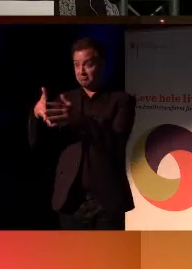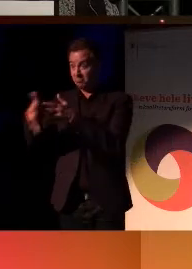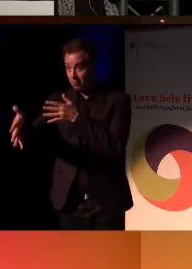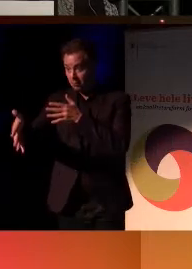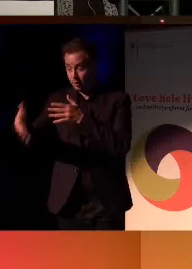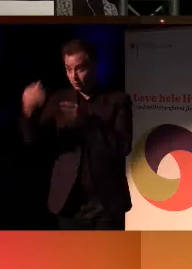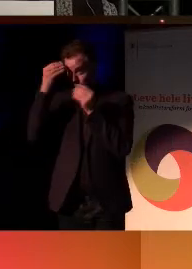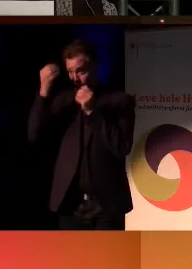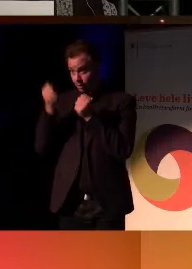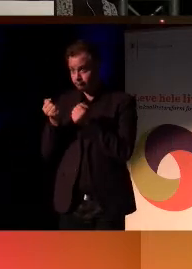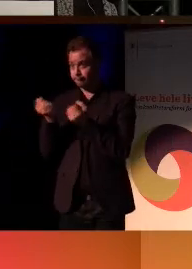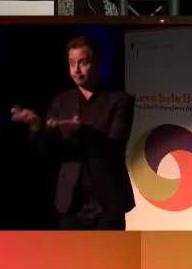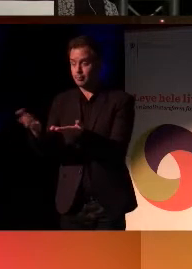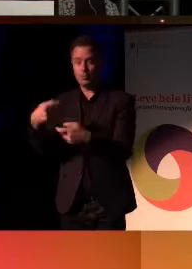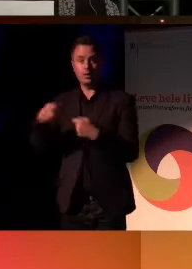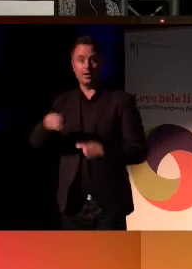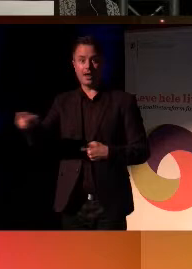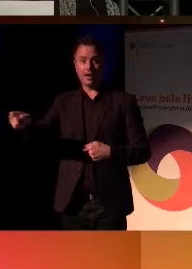når brukerne våre.